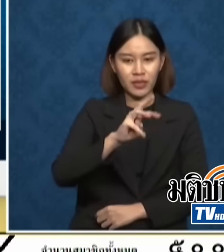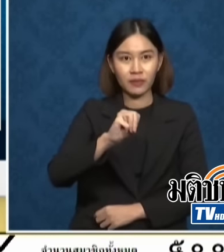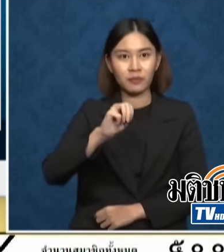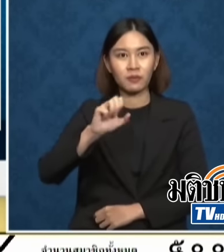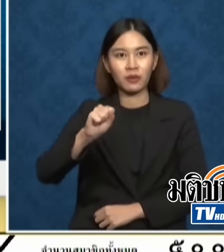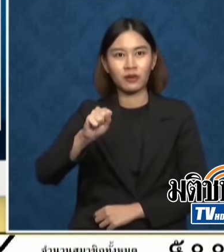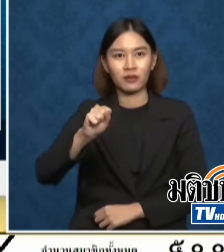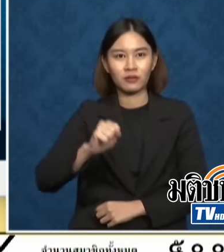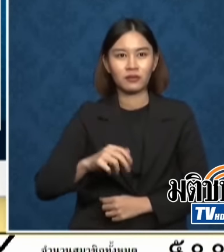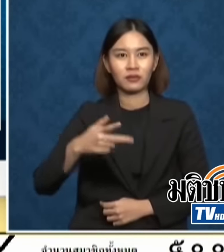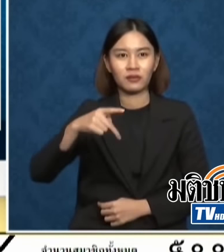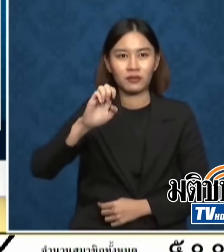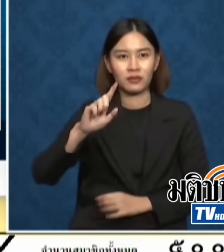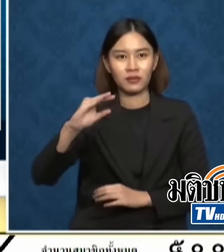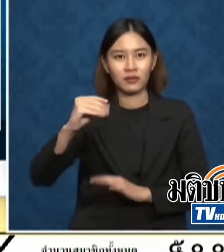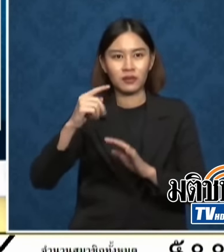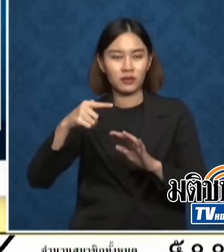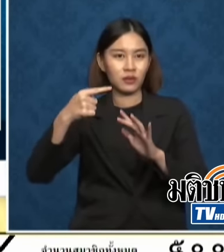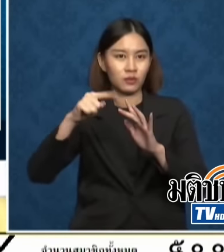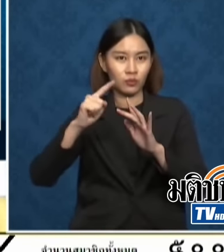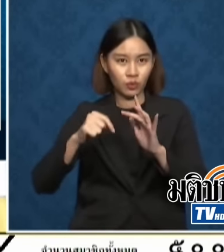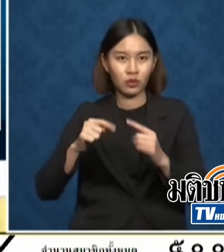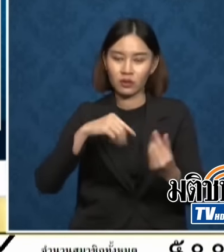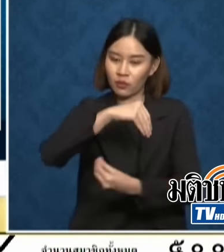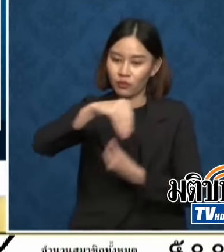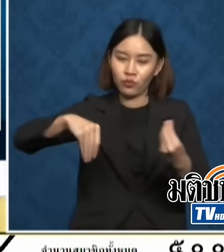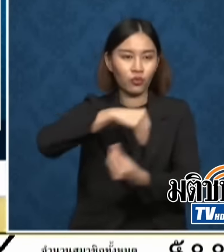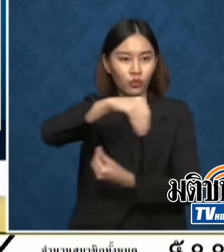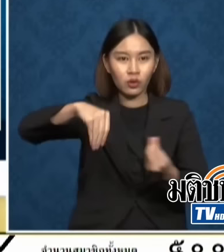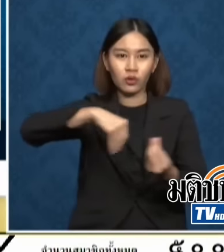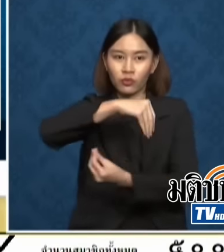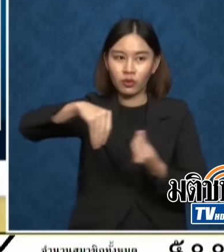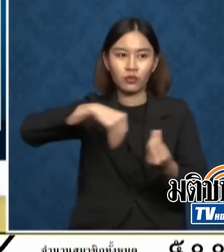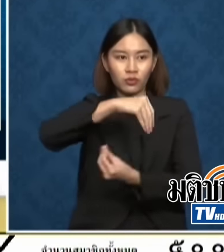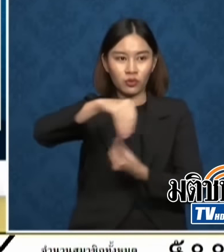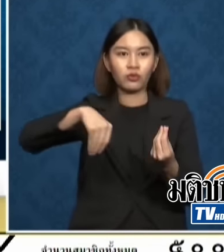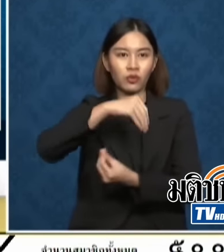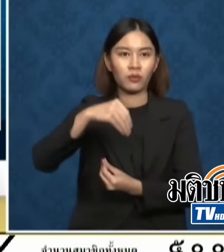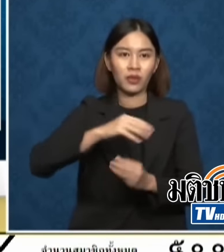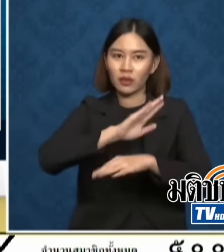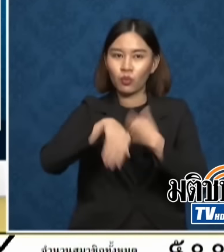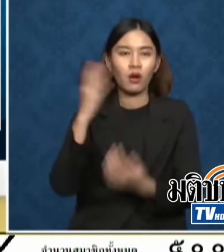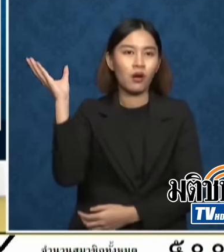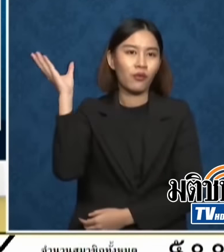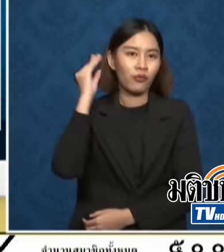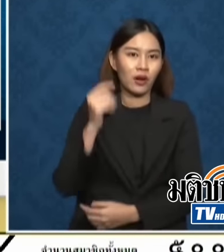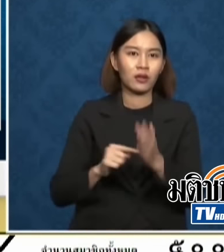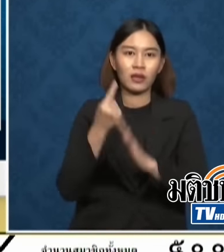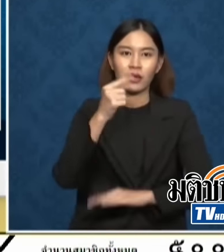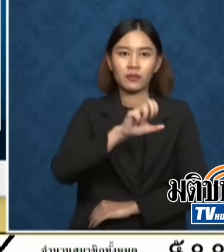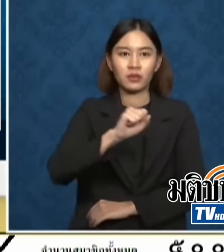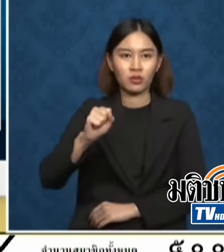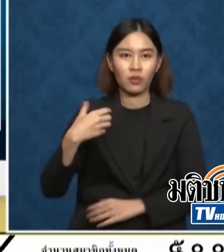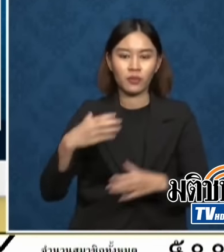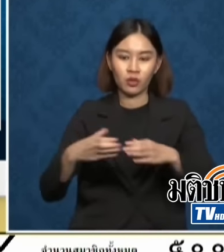ไม่ว่าจะเป็นเรื่องสามไม้ทะเลสามไม้ทะเลก็วนไป VMS แล้วก็วนไปปีโป้อีกแล้วก็วนไปเรื่องแรงงานอีกเรื่องพวกนี้นี่ผมฟังมาตั้งแต่เป็นส.ส.สมัยแรกตั้ง